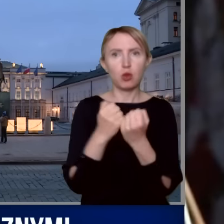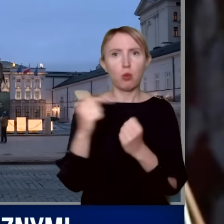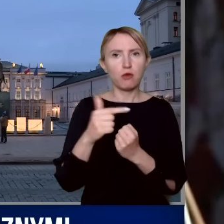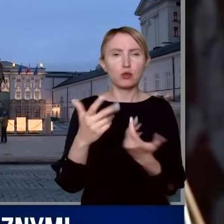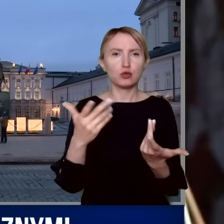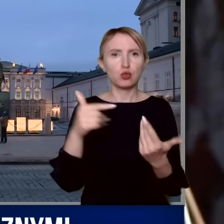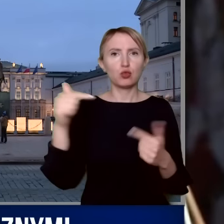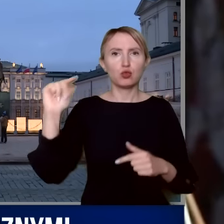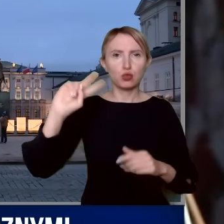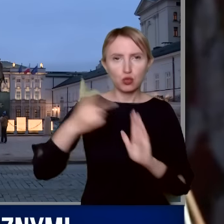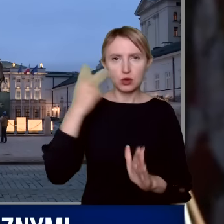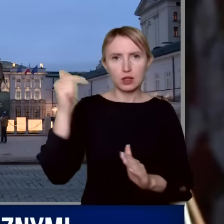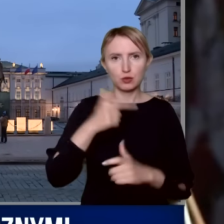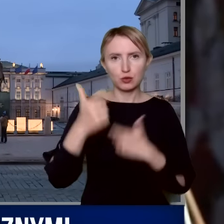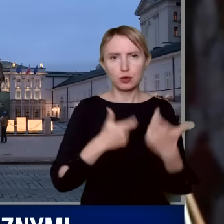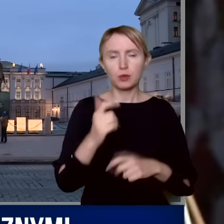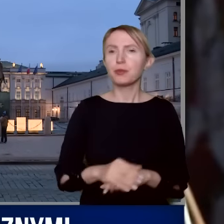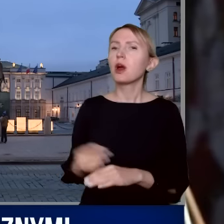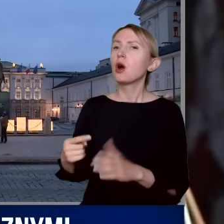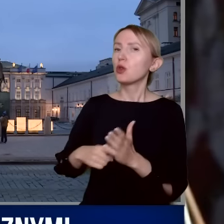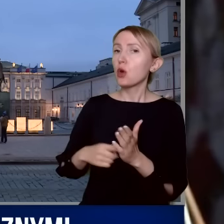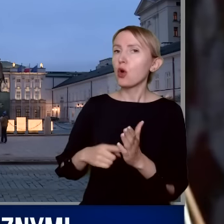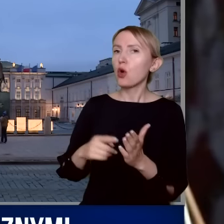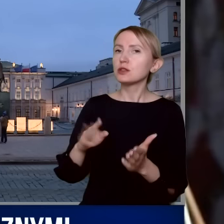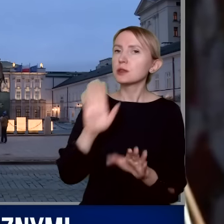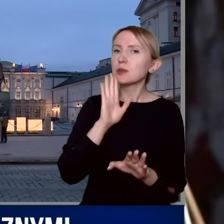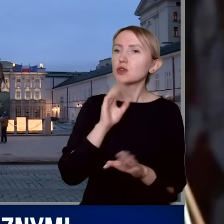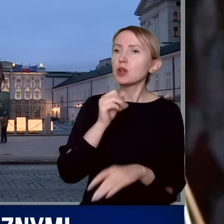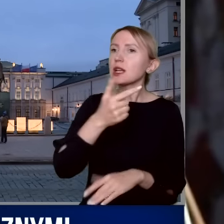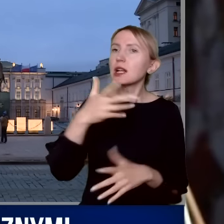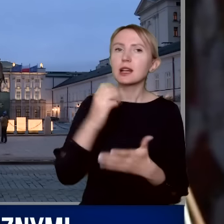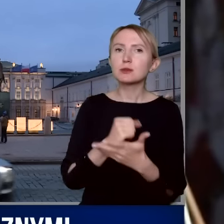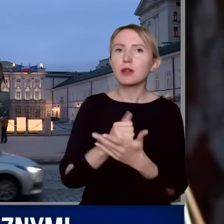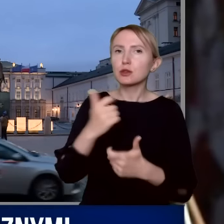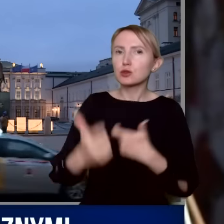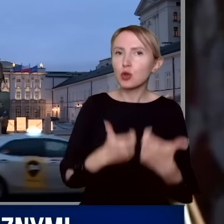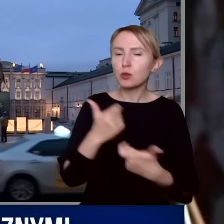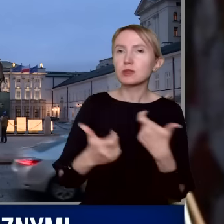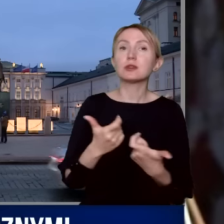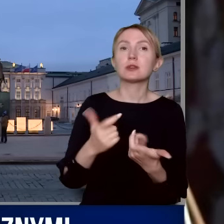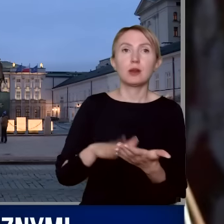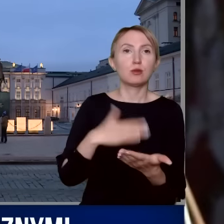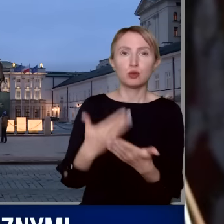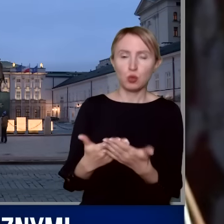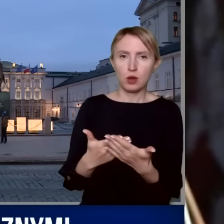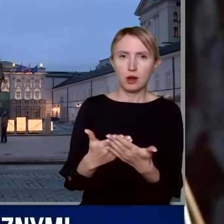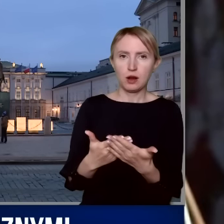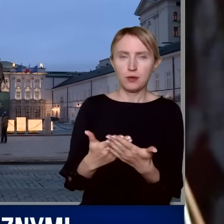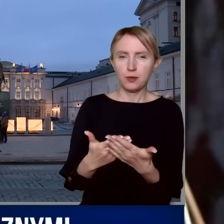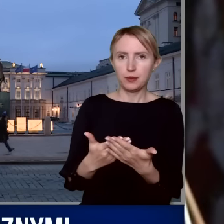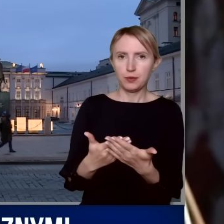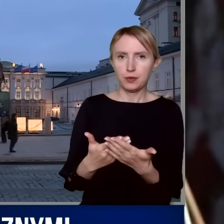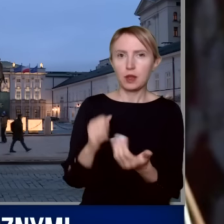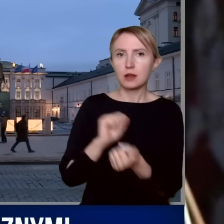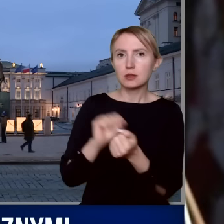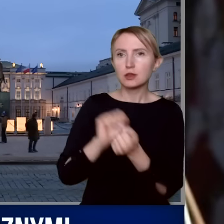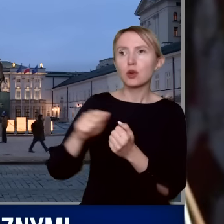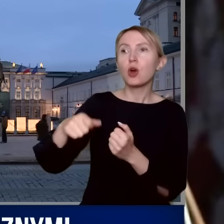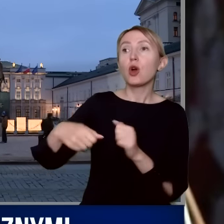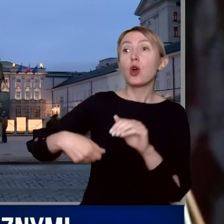tej sprawie, żeby parę pieczeni na jednym ogniu upiec. Jedną z tych pieczeni to jest erozja kompetencji prezydenta.